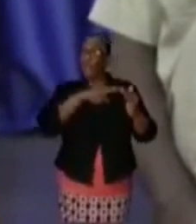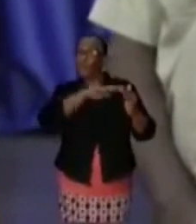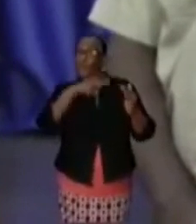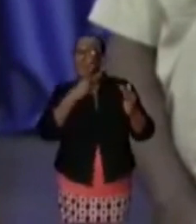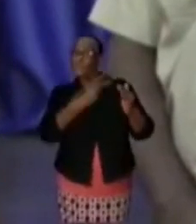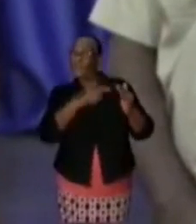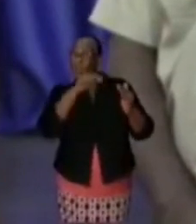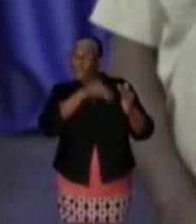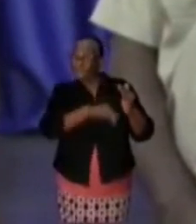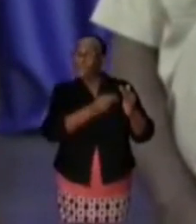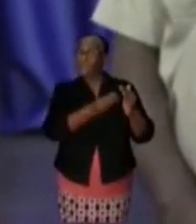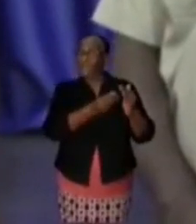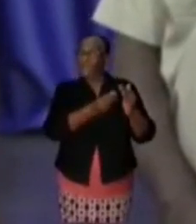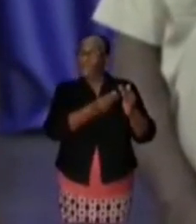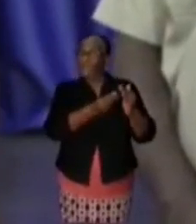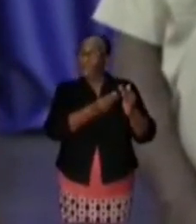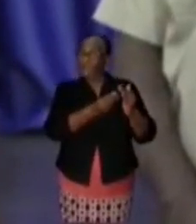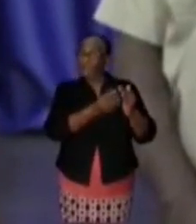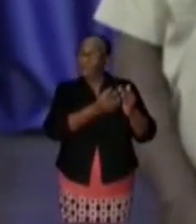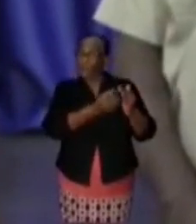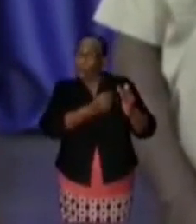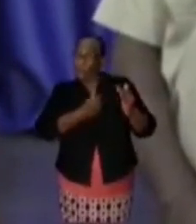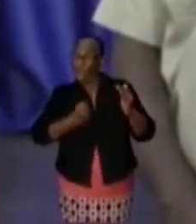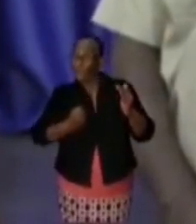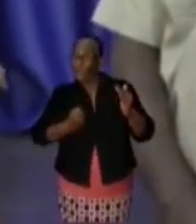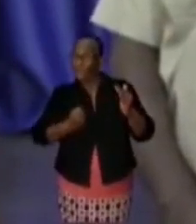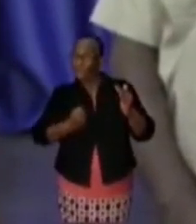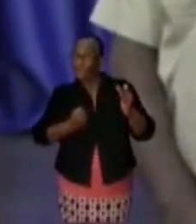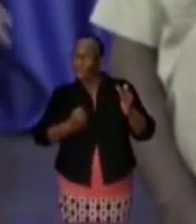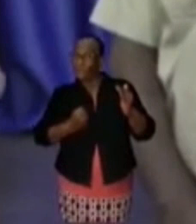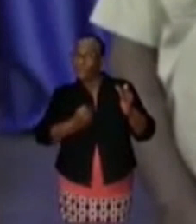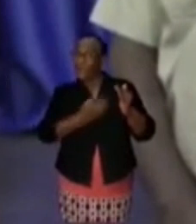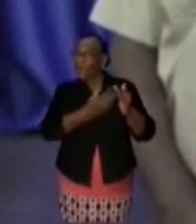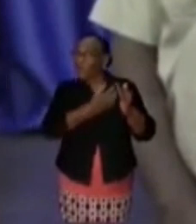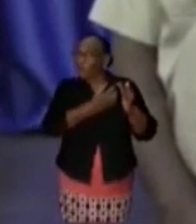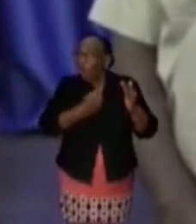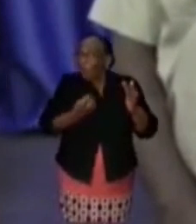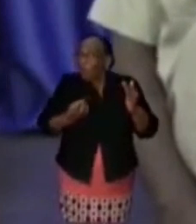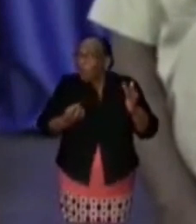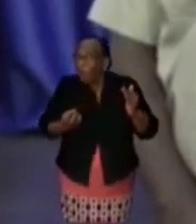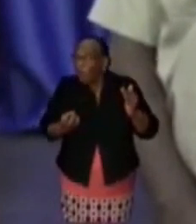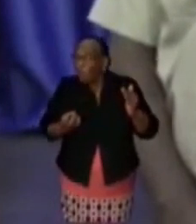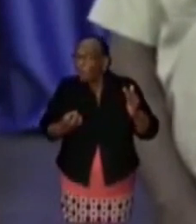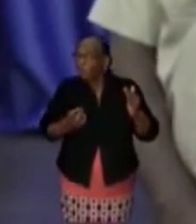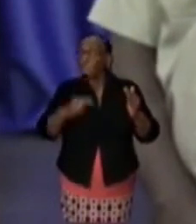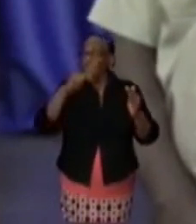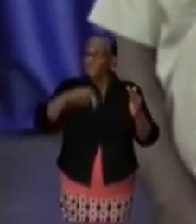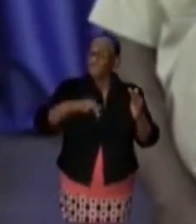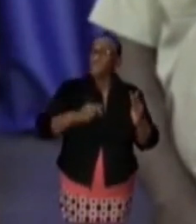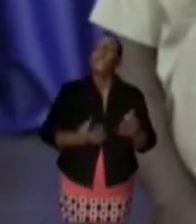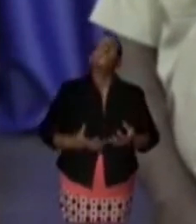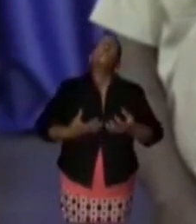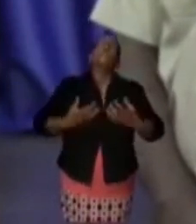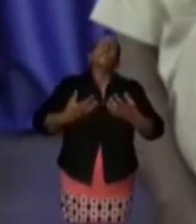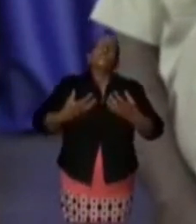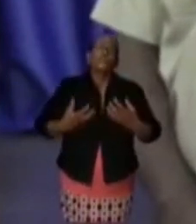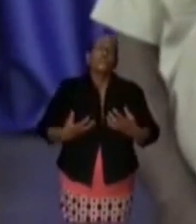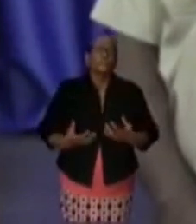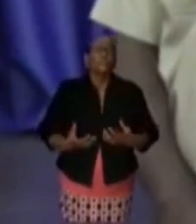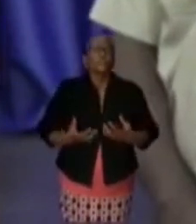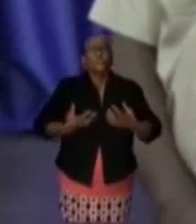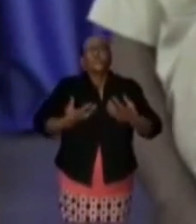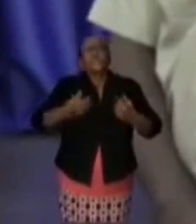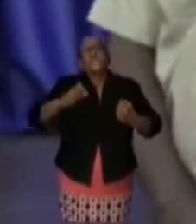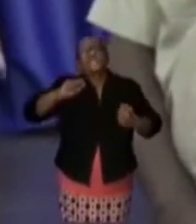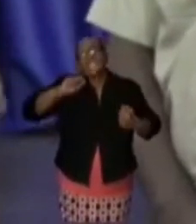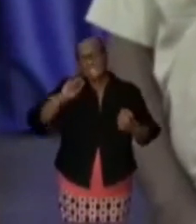als je dit geld zal onttrekken, los van het feit hoe, dan zal dit een zware slag